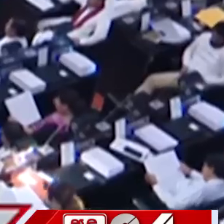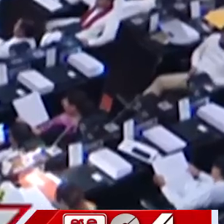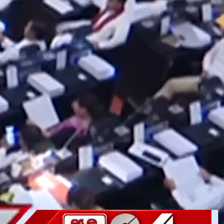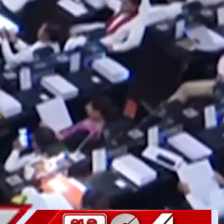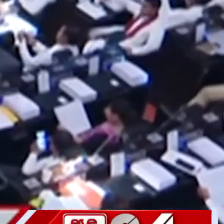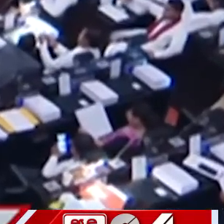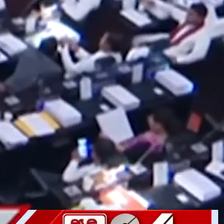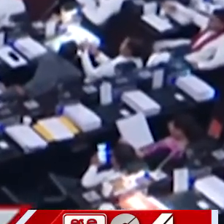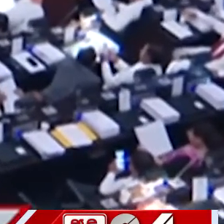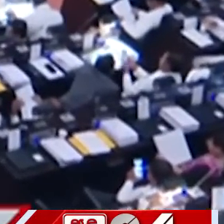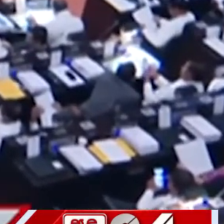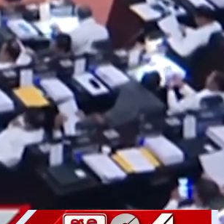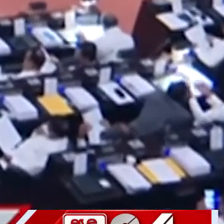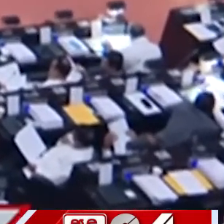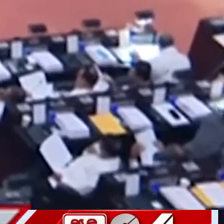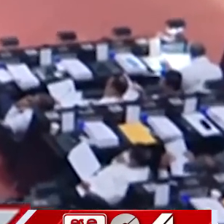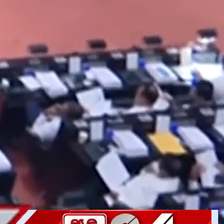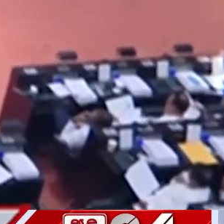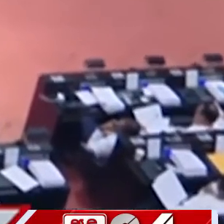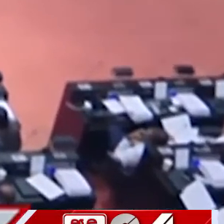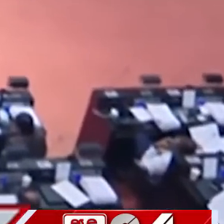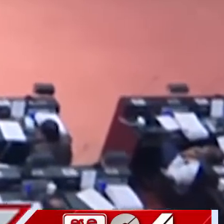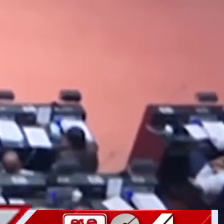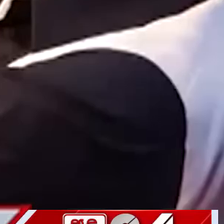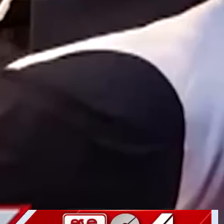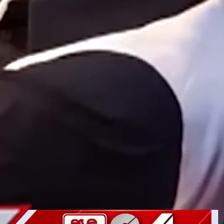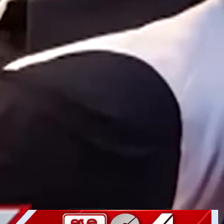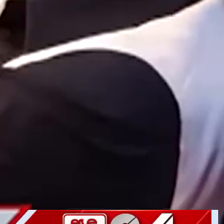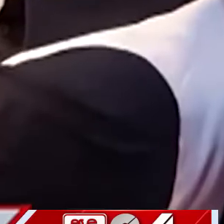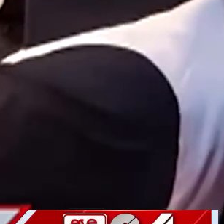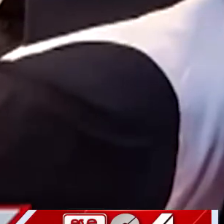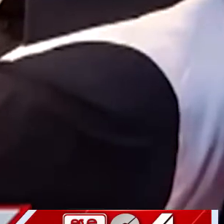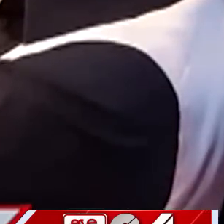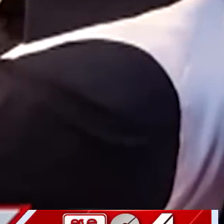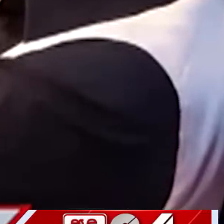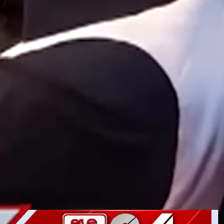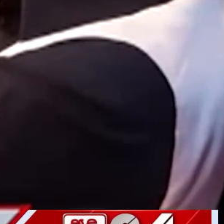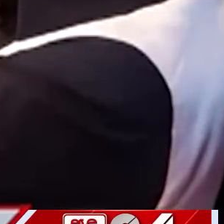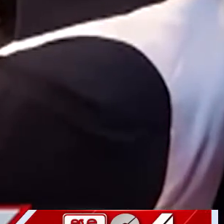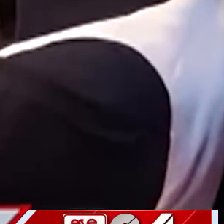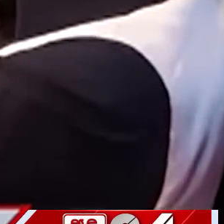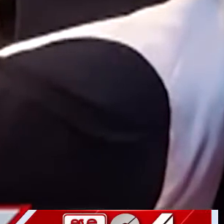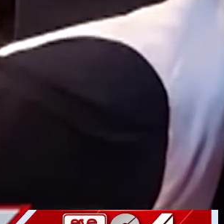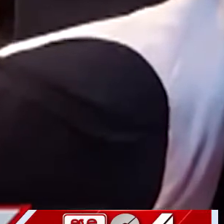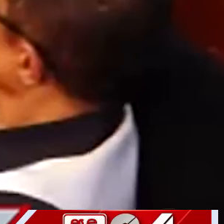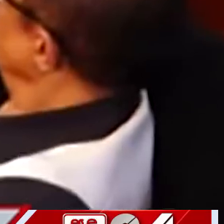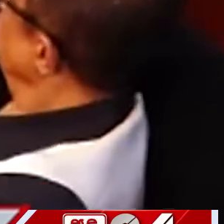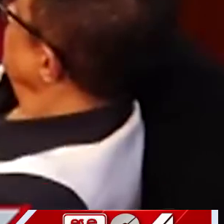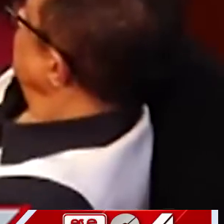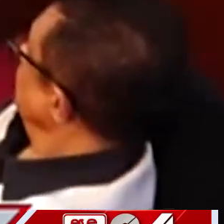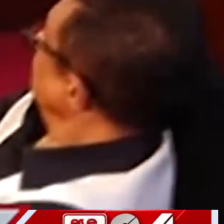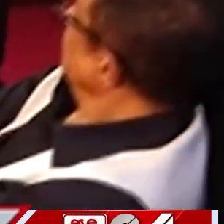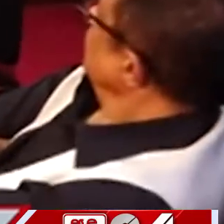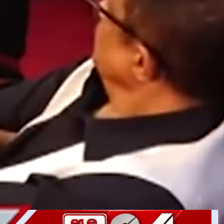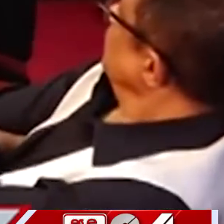මහජන උපයෝගිතා කොමිසමේ සභාපති ජනක රත්නායක මහතා එම ධුරයෙන් සහ කොමිසමේ සමාජිකත්වයෙන් ඉවත් කිරීම සම්බන්ධයෙන් වූ යෝජනාව අද